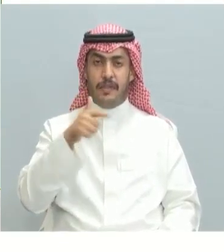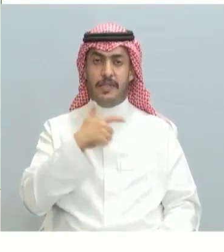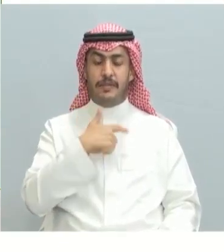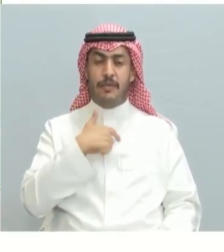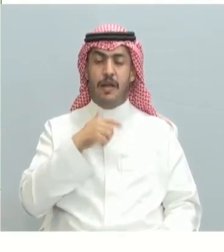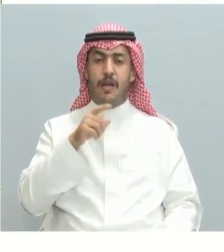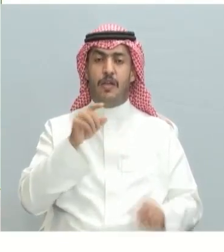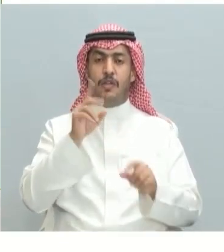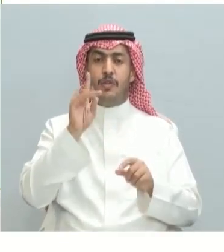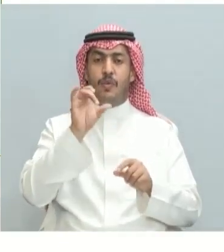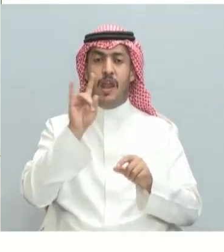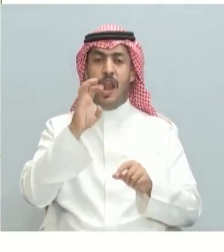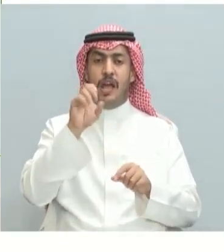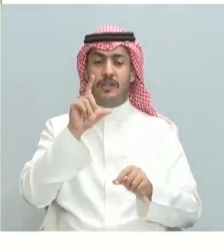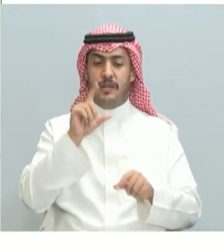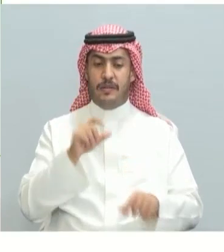دين طويله